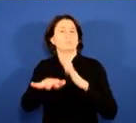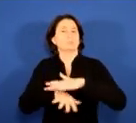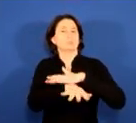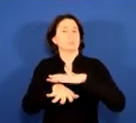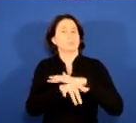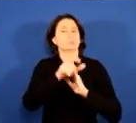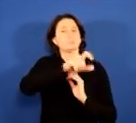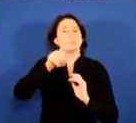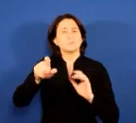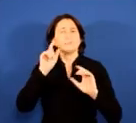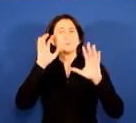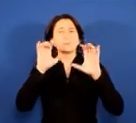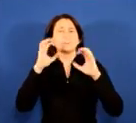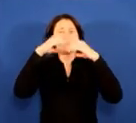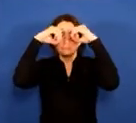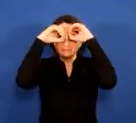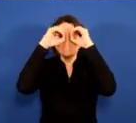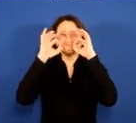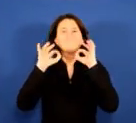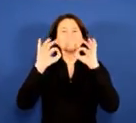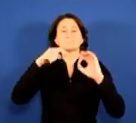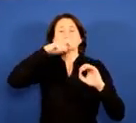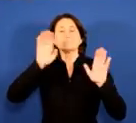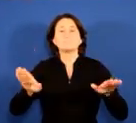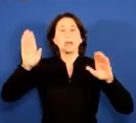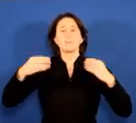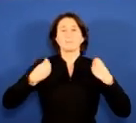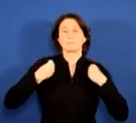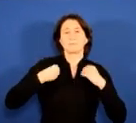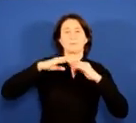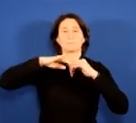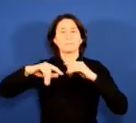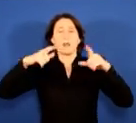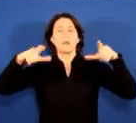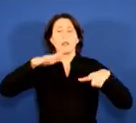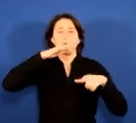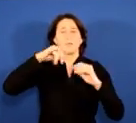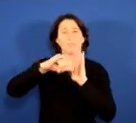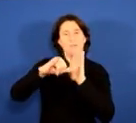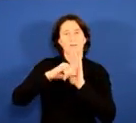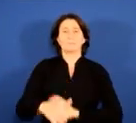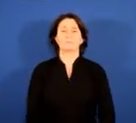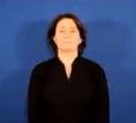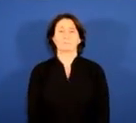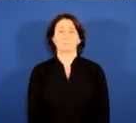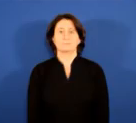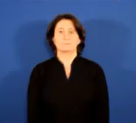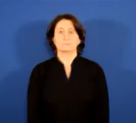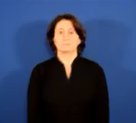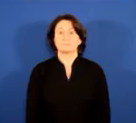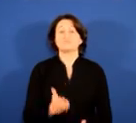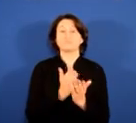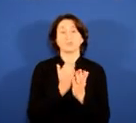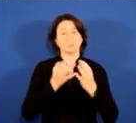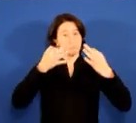ikastaroa antolatu du. Garatzen dituen prestakuntza eta ingurumen hezkuntzako aktibitateen eremuan kokatzen da eta